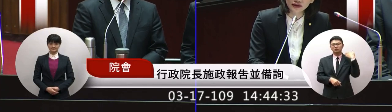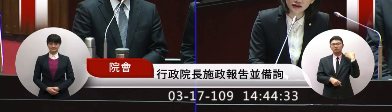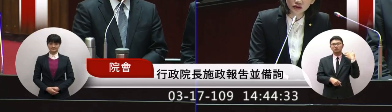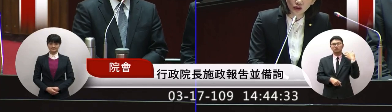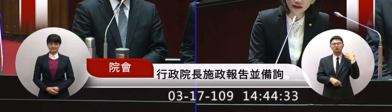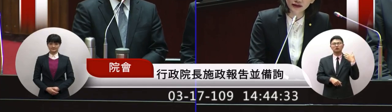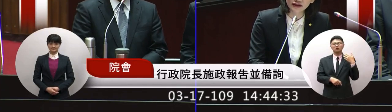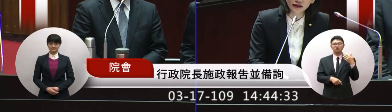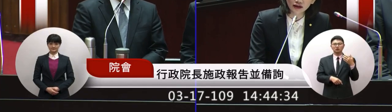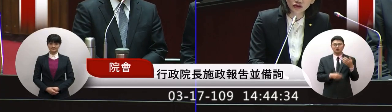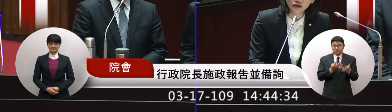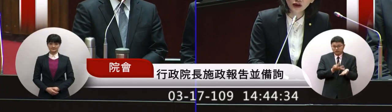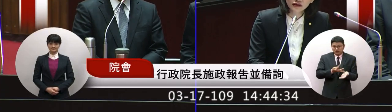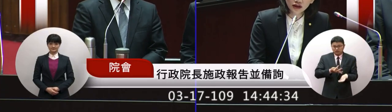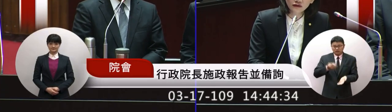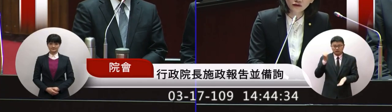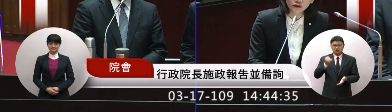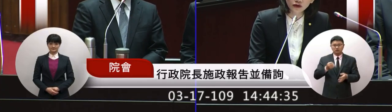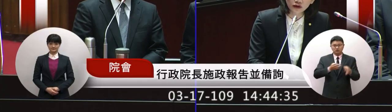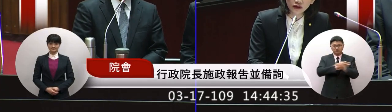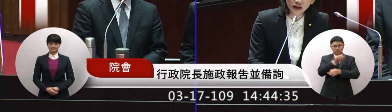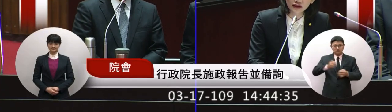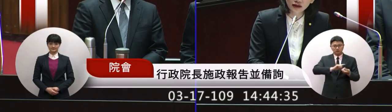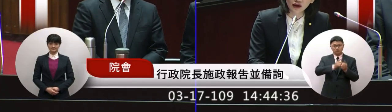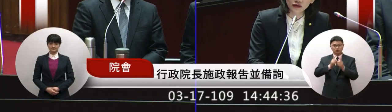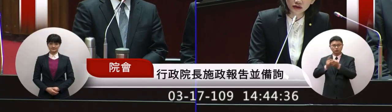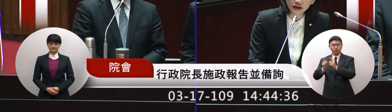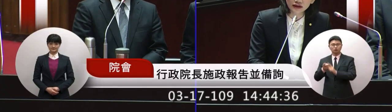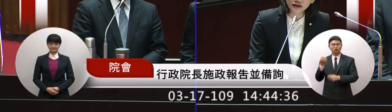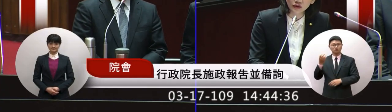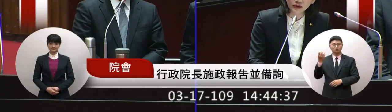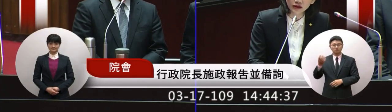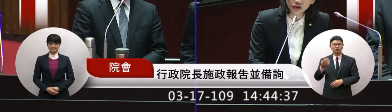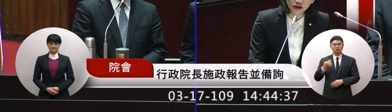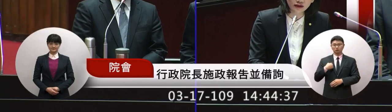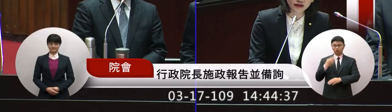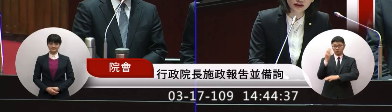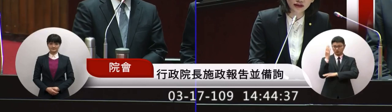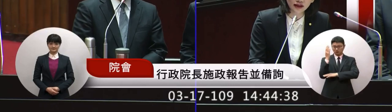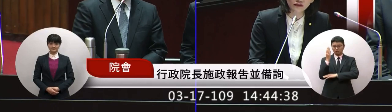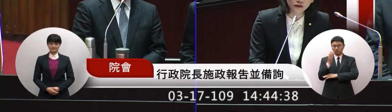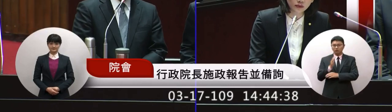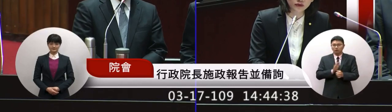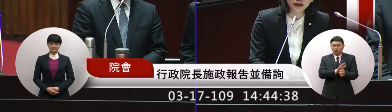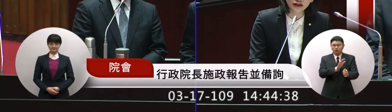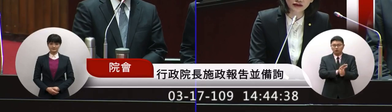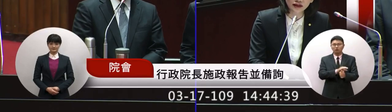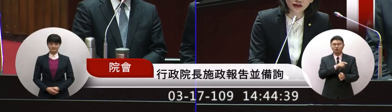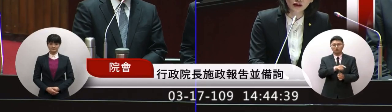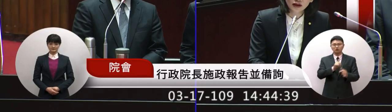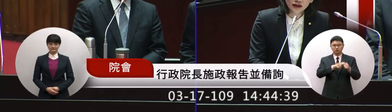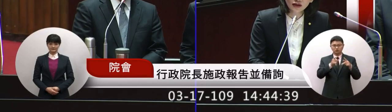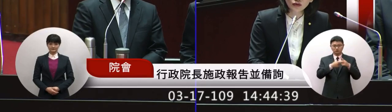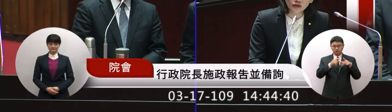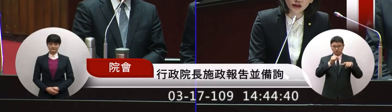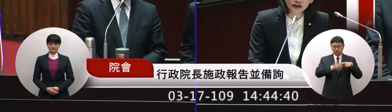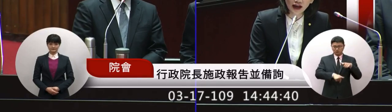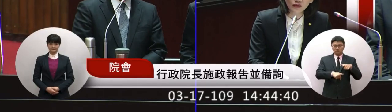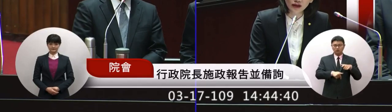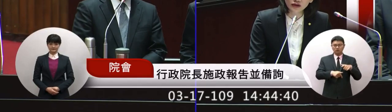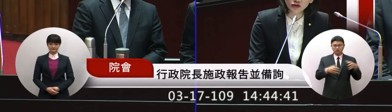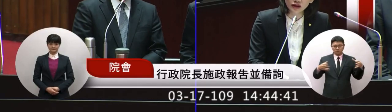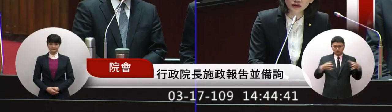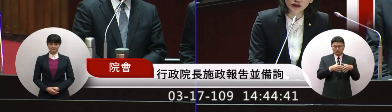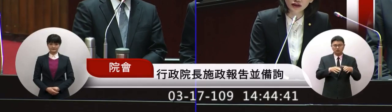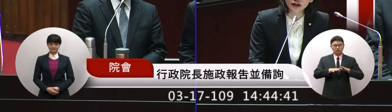经济转型当中，政府都引导我们的中小企业扶补前进哦，让我们